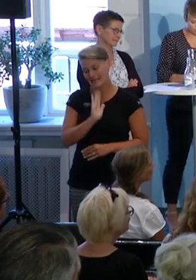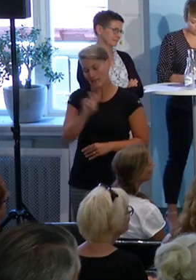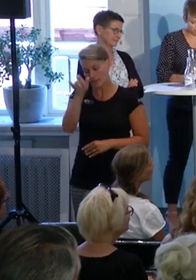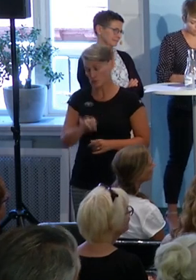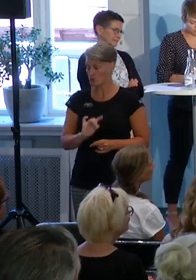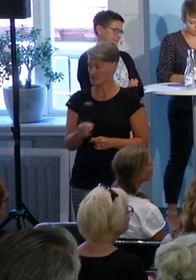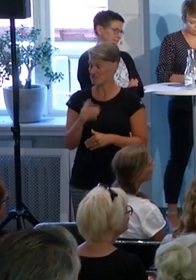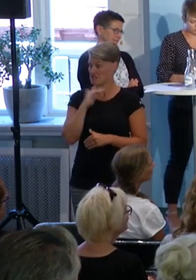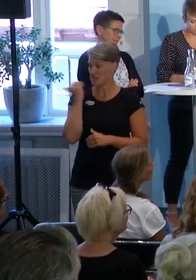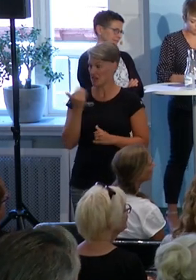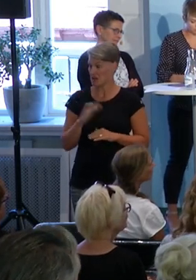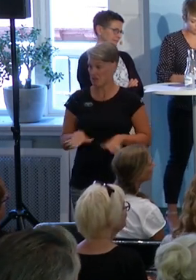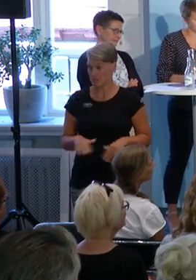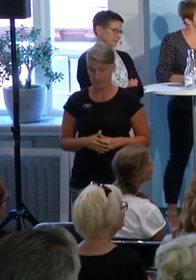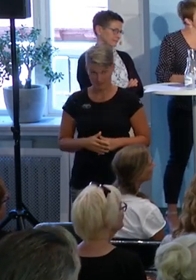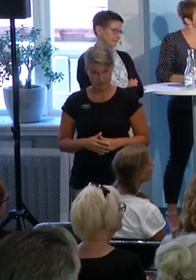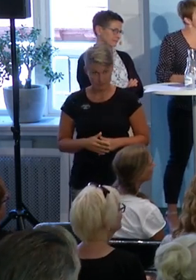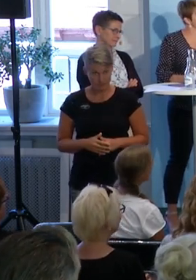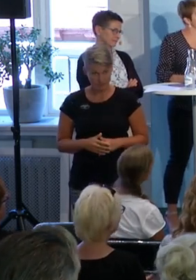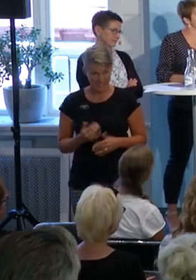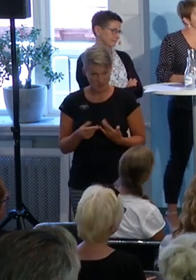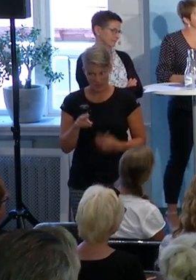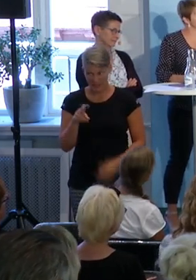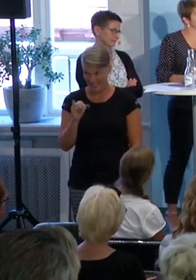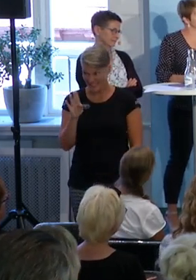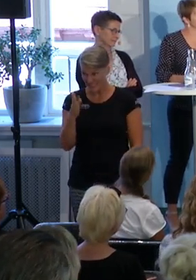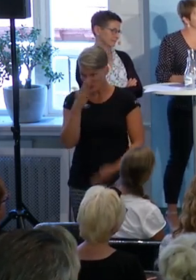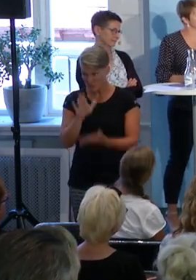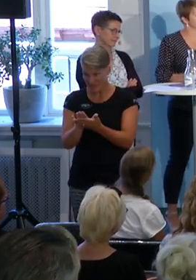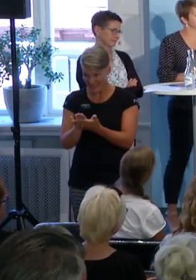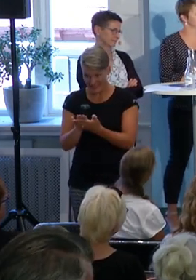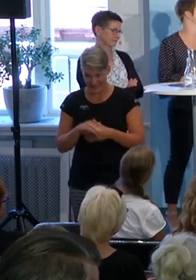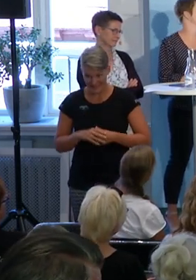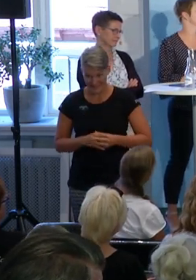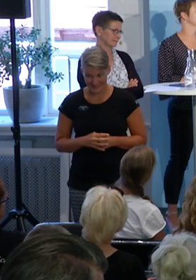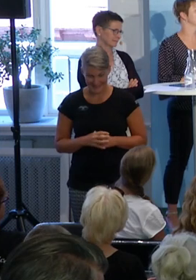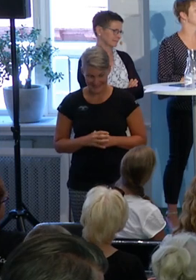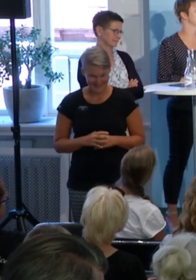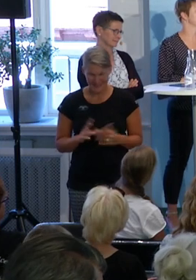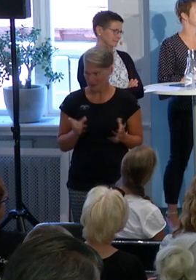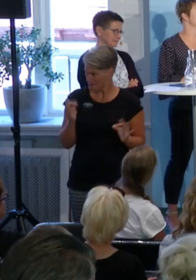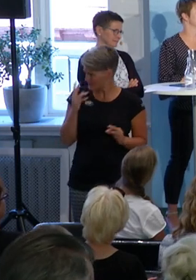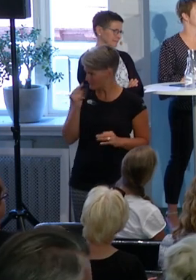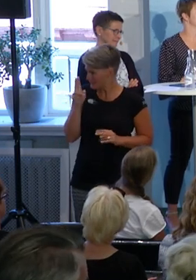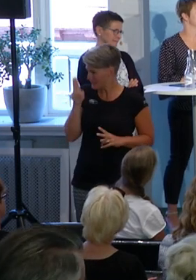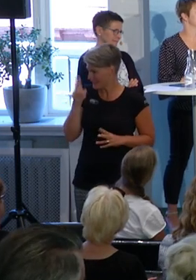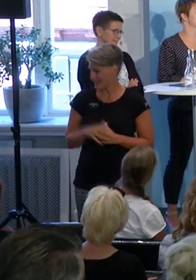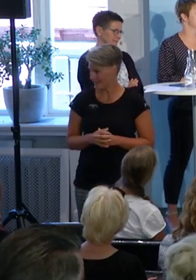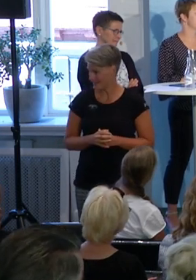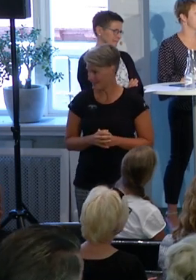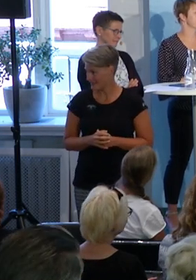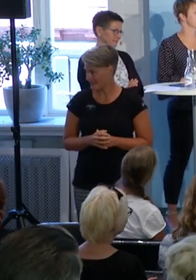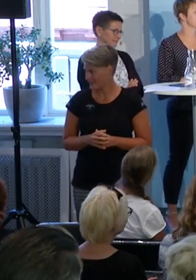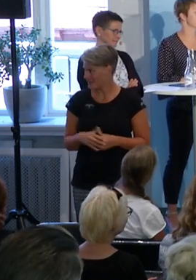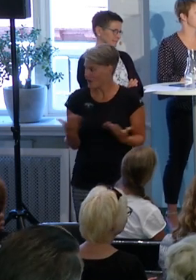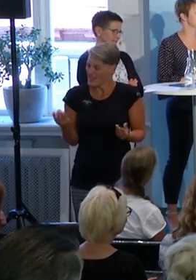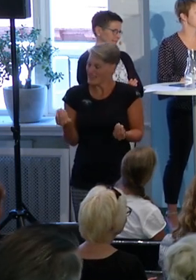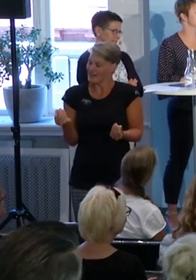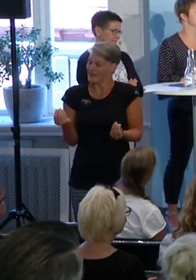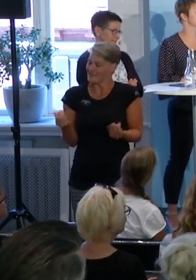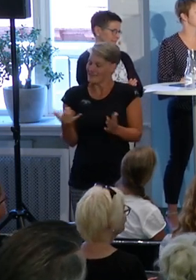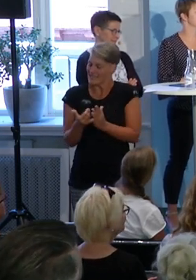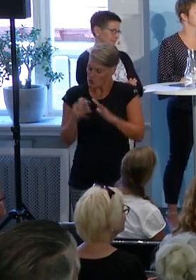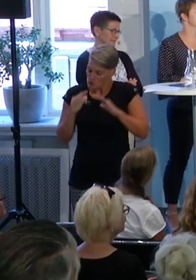det. Är det en nidbild så jag refererar? Eller hur ser det ut egentligen med kvaliteten i det